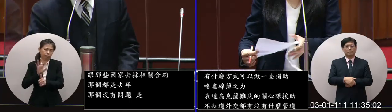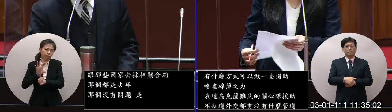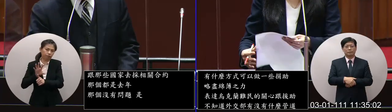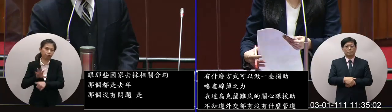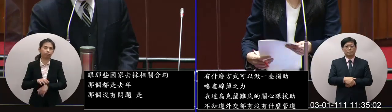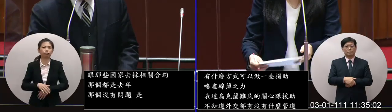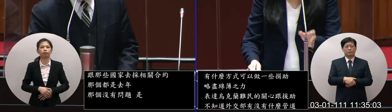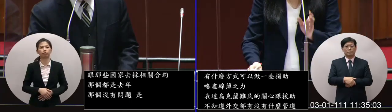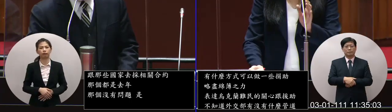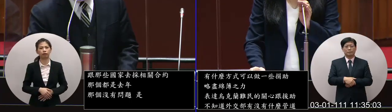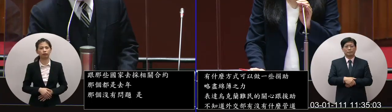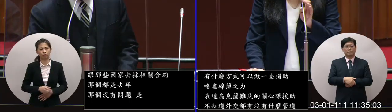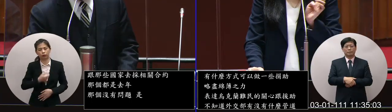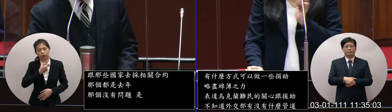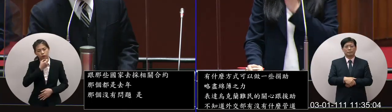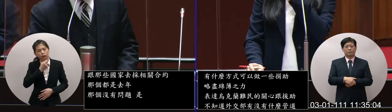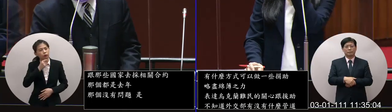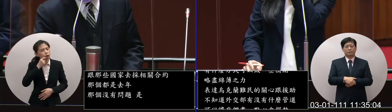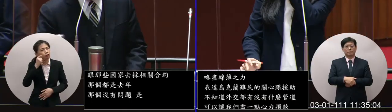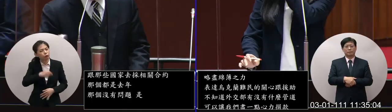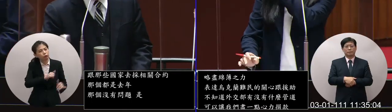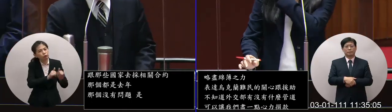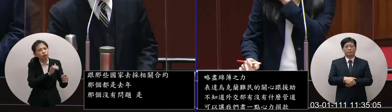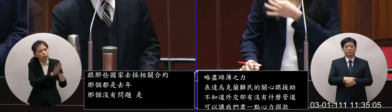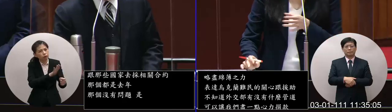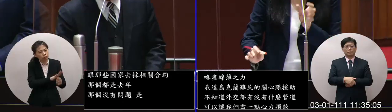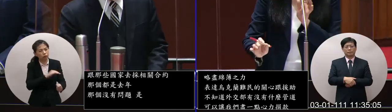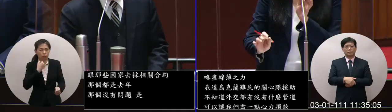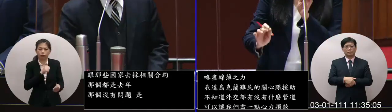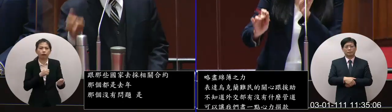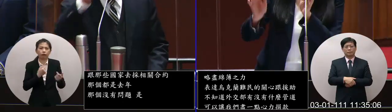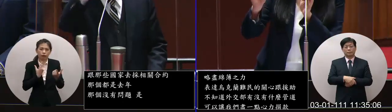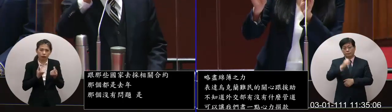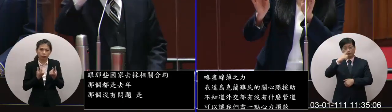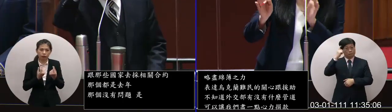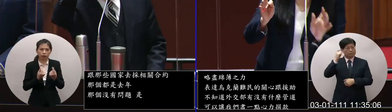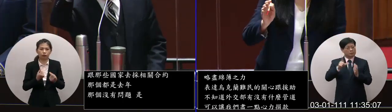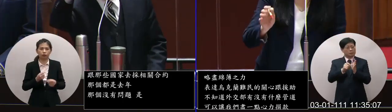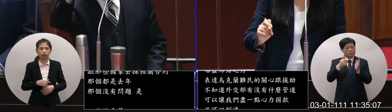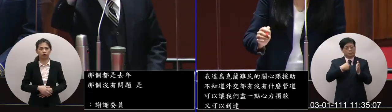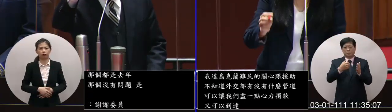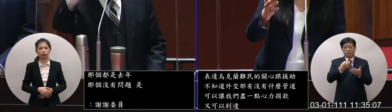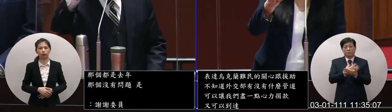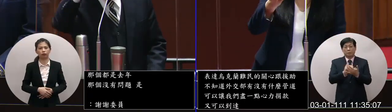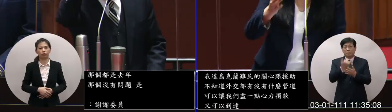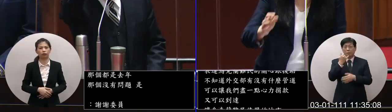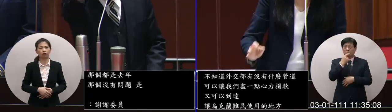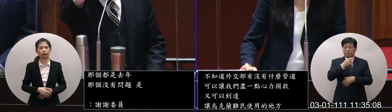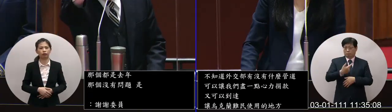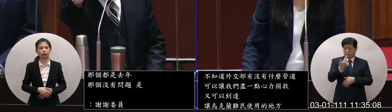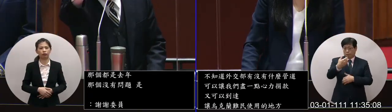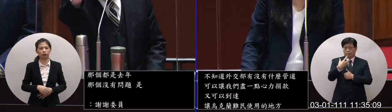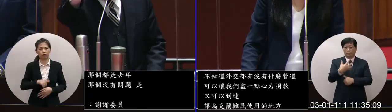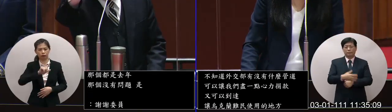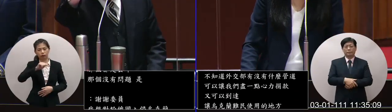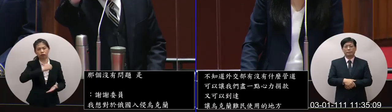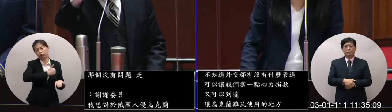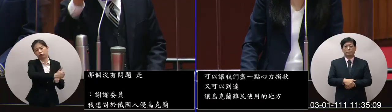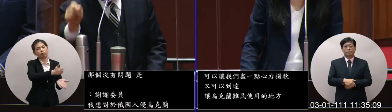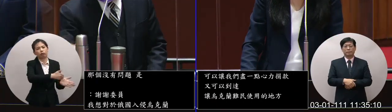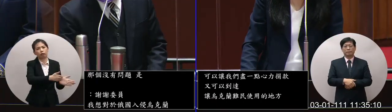多，愿意给乌克兰帮助，我国也不落人祸。 不好意思，因为时间有限，能不能 直接告诉我？医疗物资已经